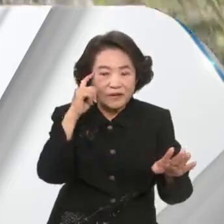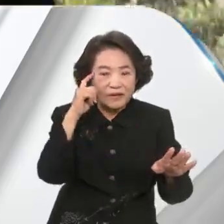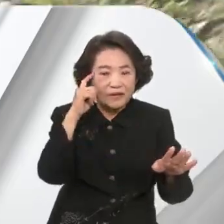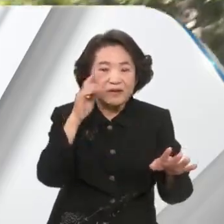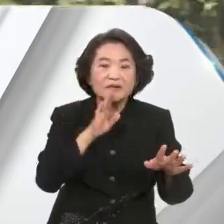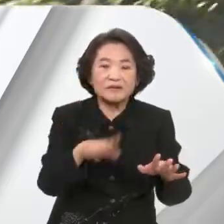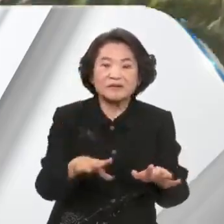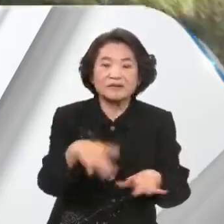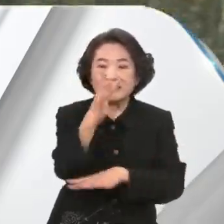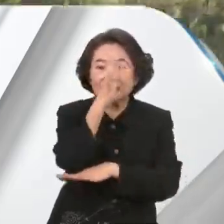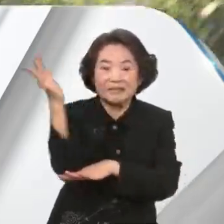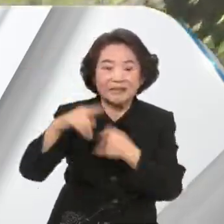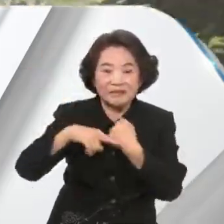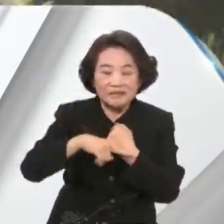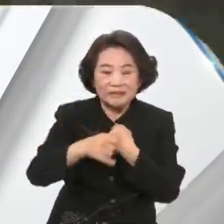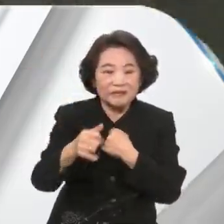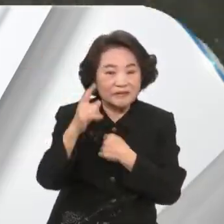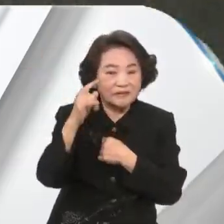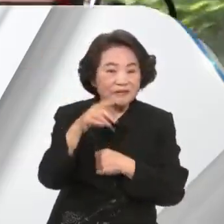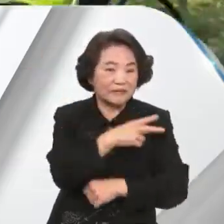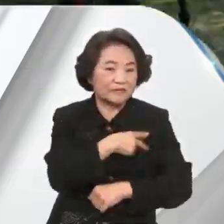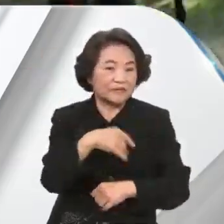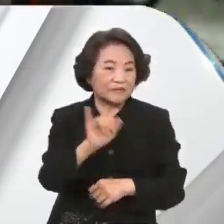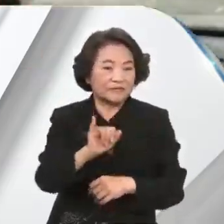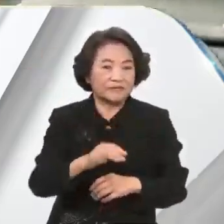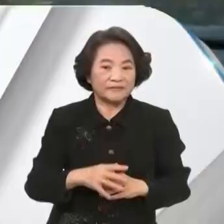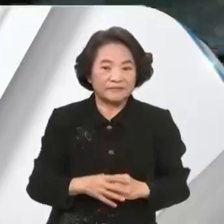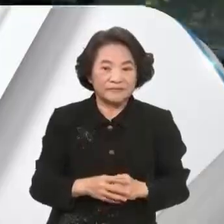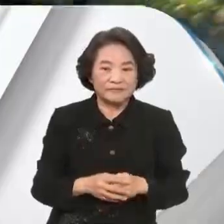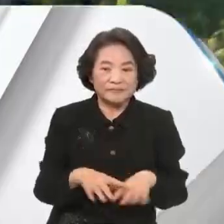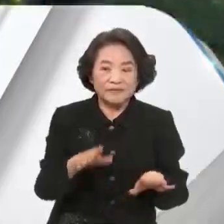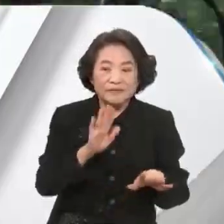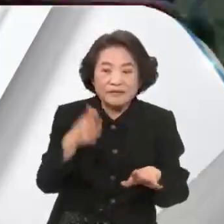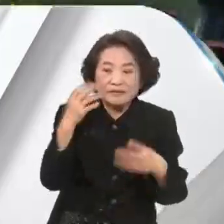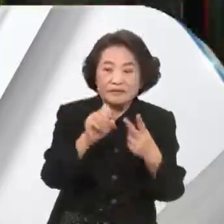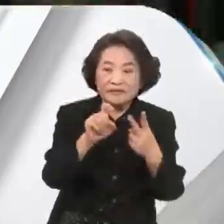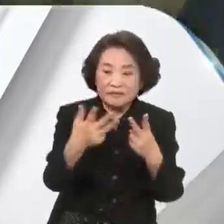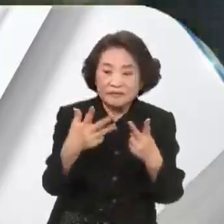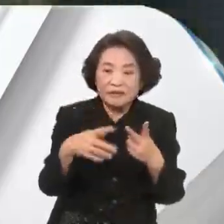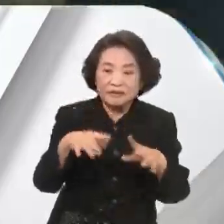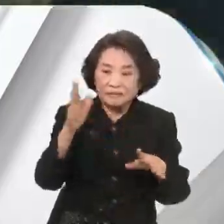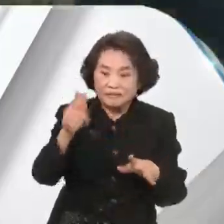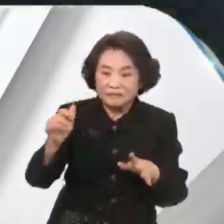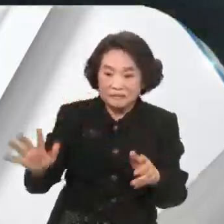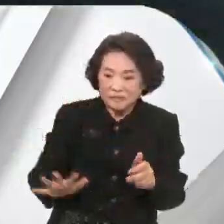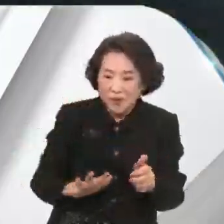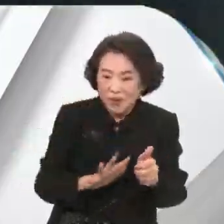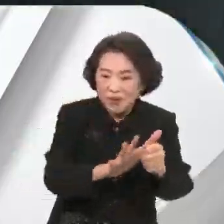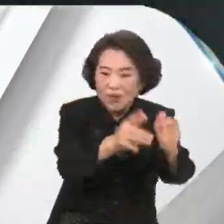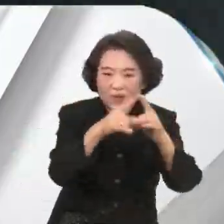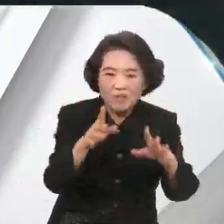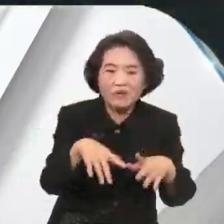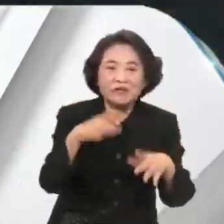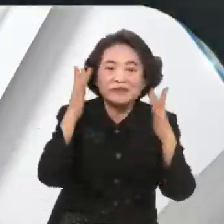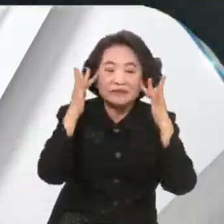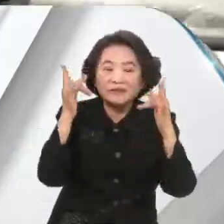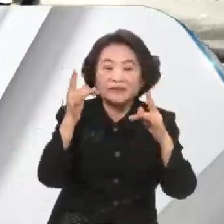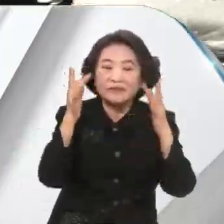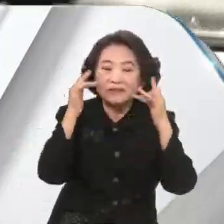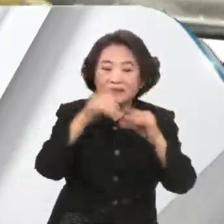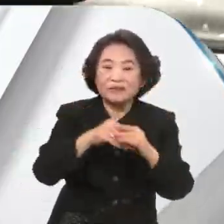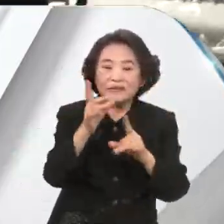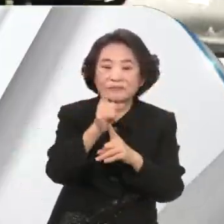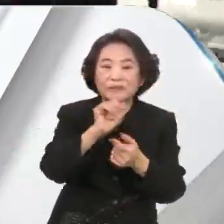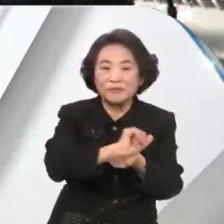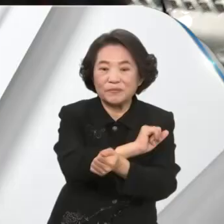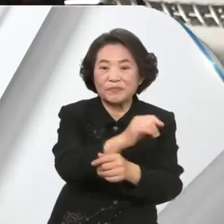在林子所做处理研究员的齐家军，2018年是带了一群盘去到南投的神木村，研